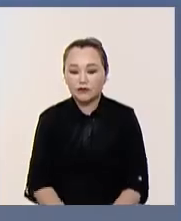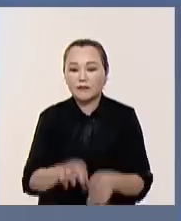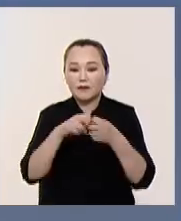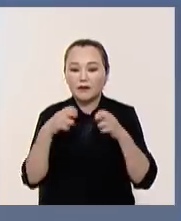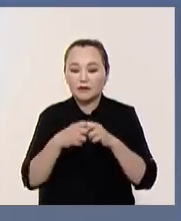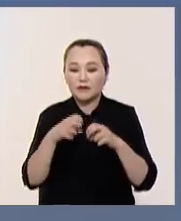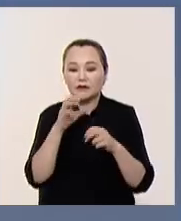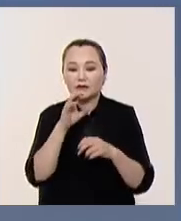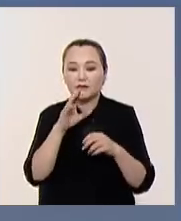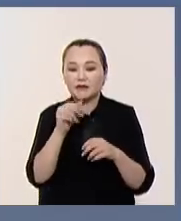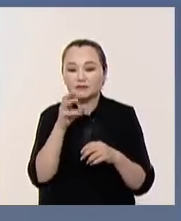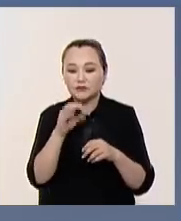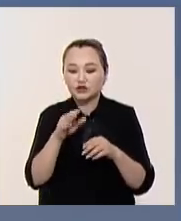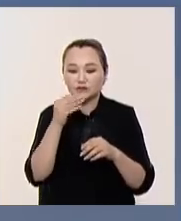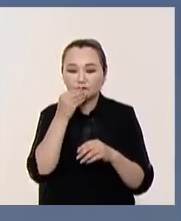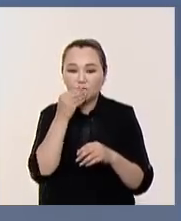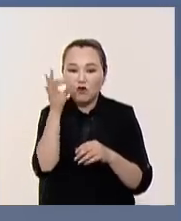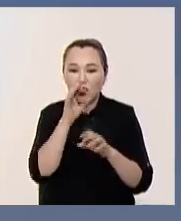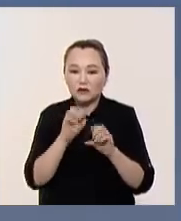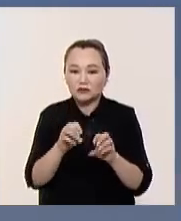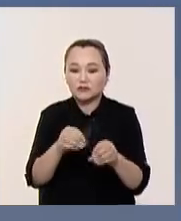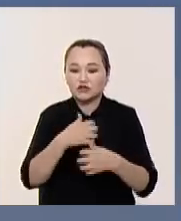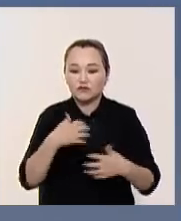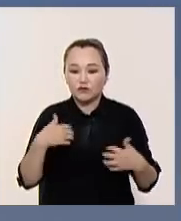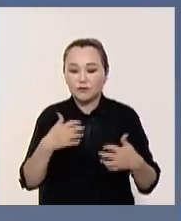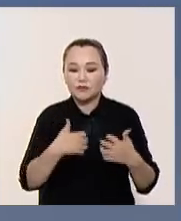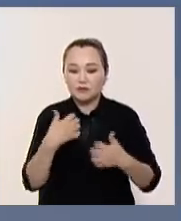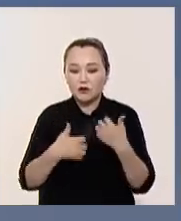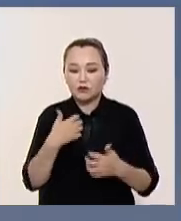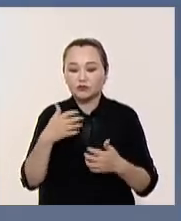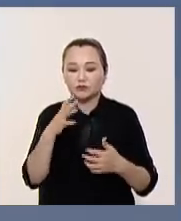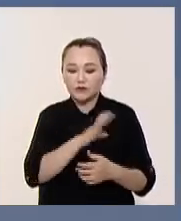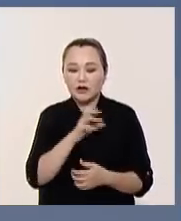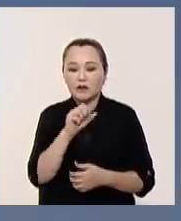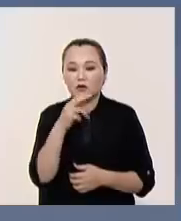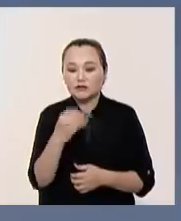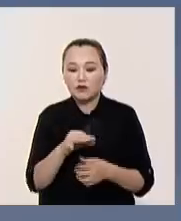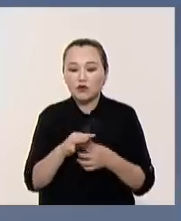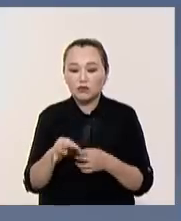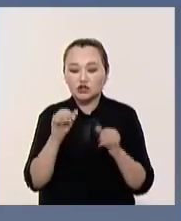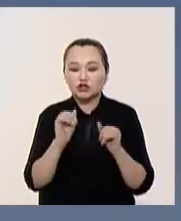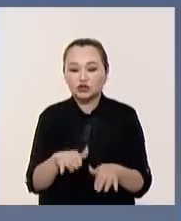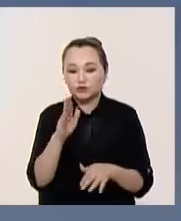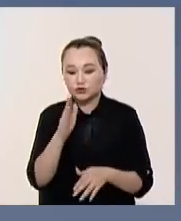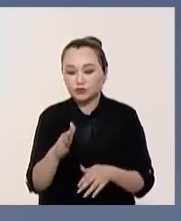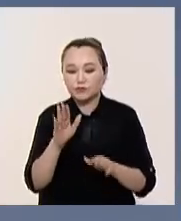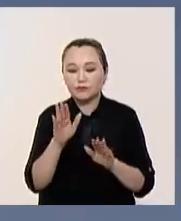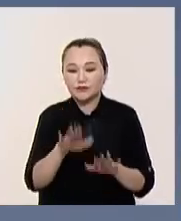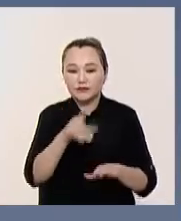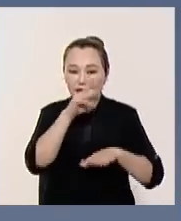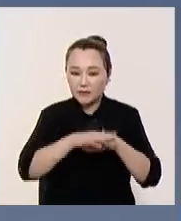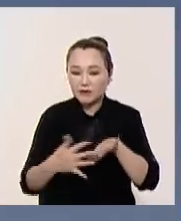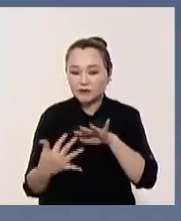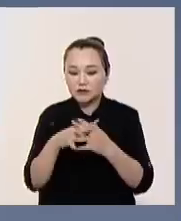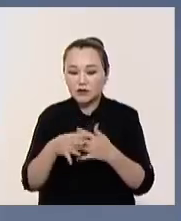Проблема пастбищных угодий, которая многие годы беспокоила местных животноводов в Акмолинской области, решается. Между акиматами